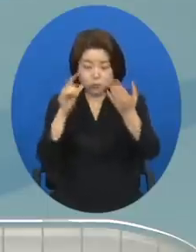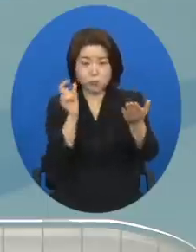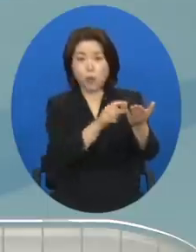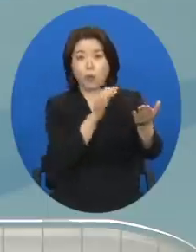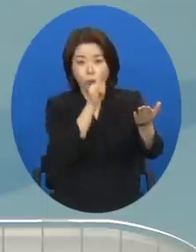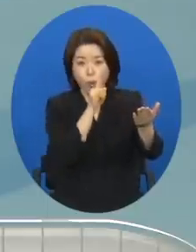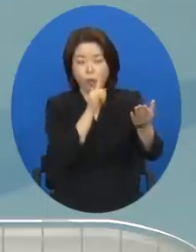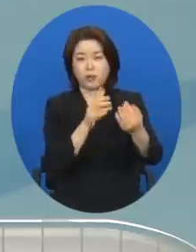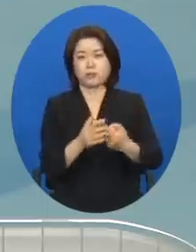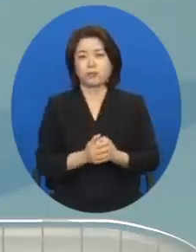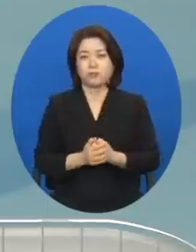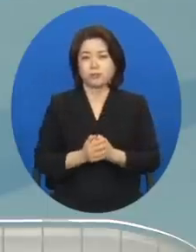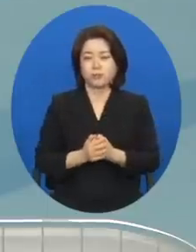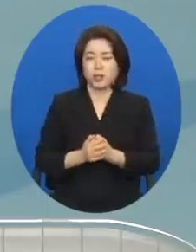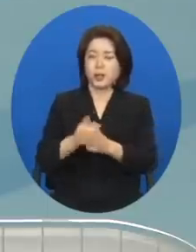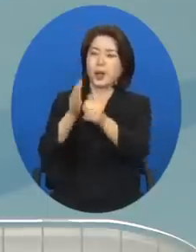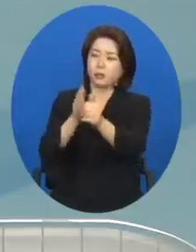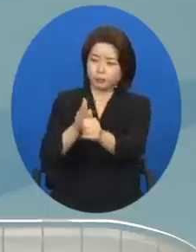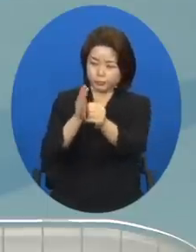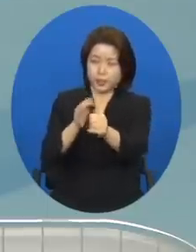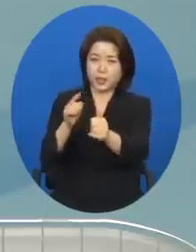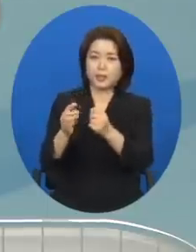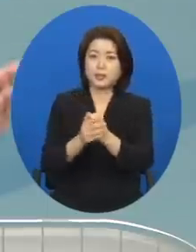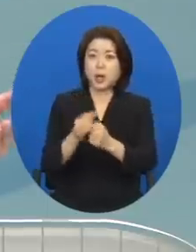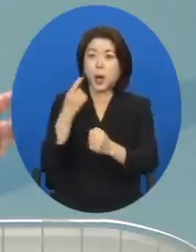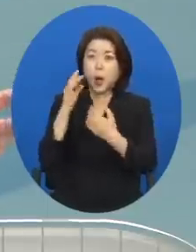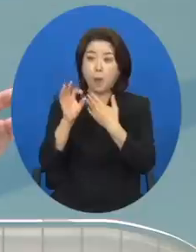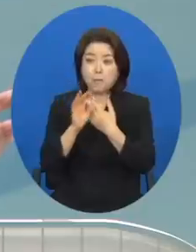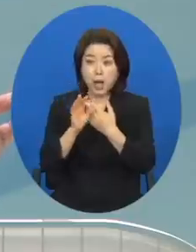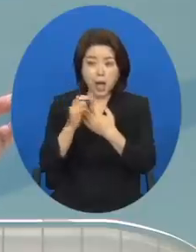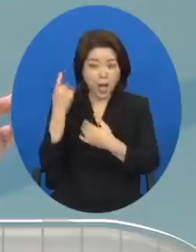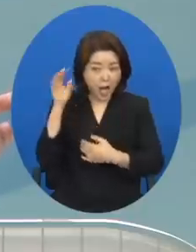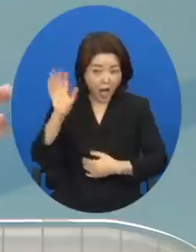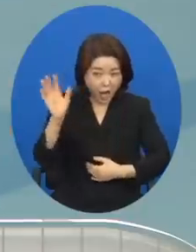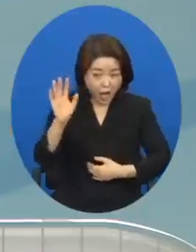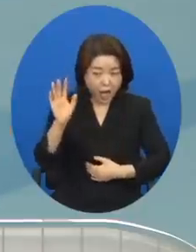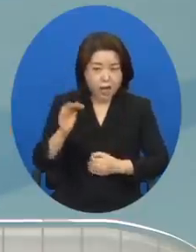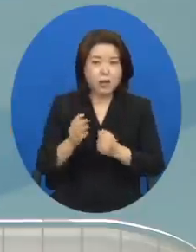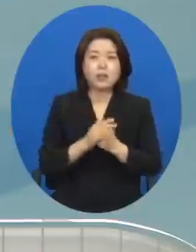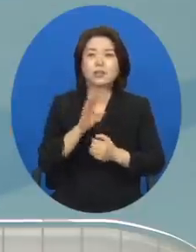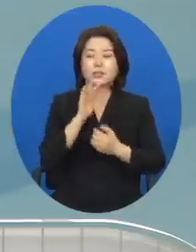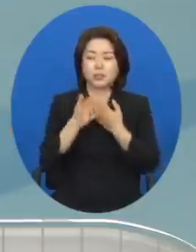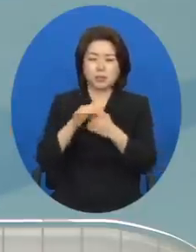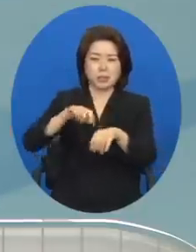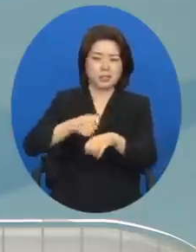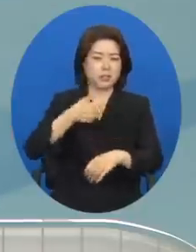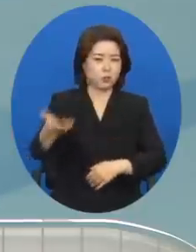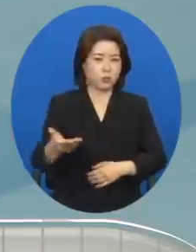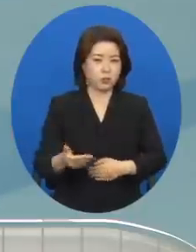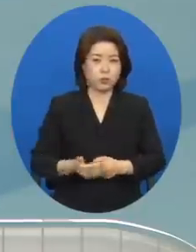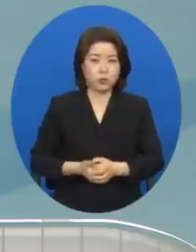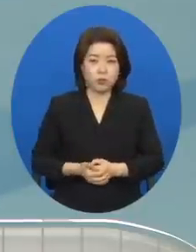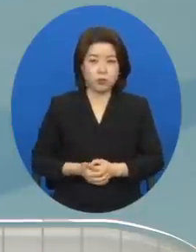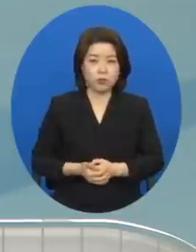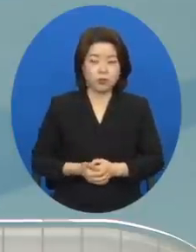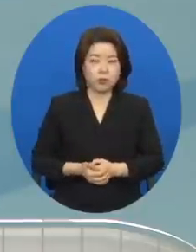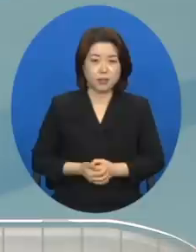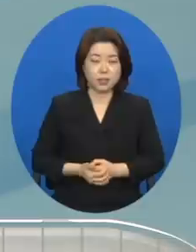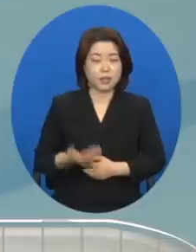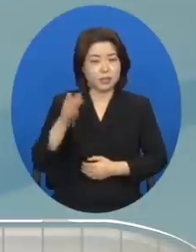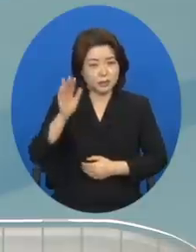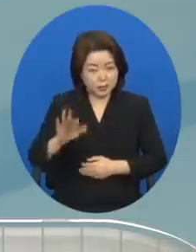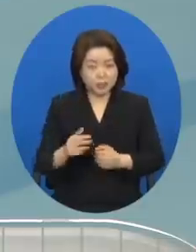말씀하셨으니 권면해서 만약에 듣지 않는다면 그러면 징계도 해야 되겠죠.